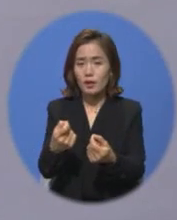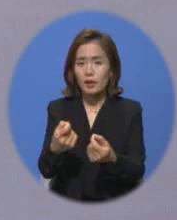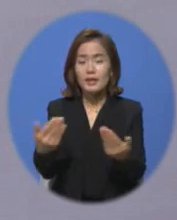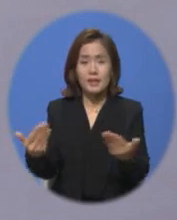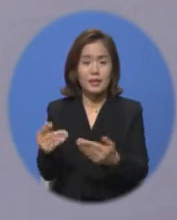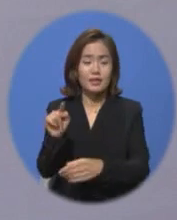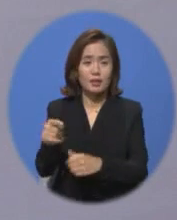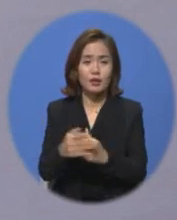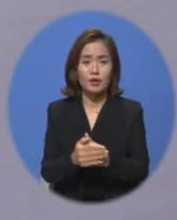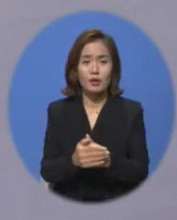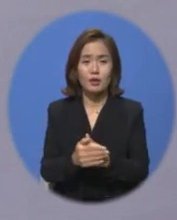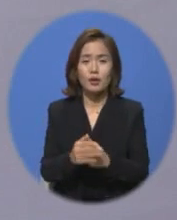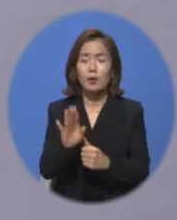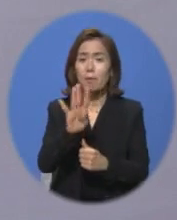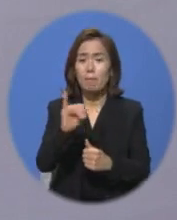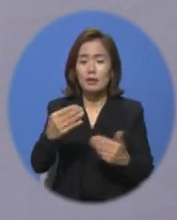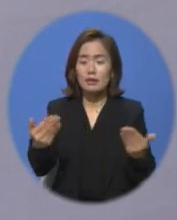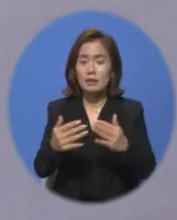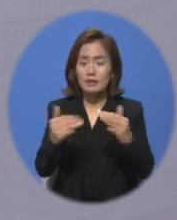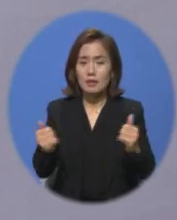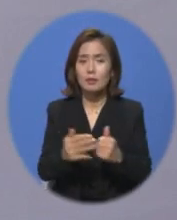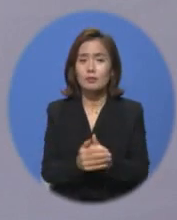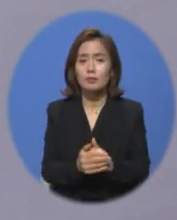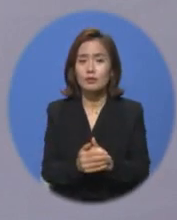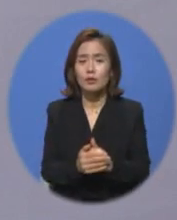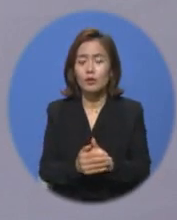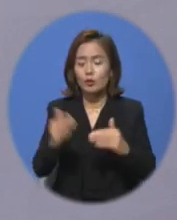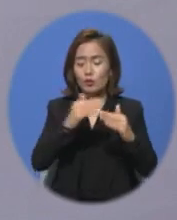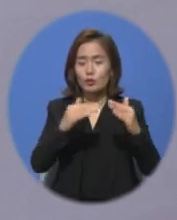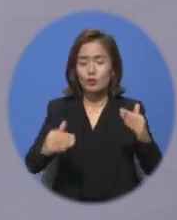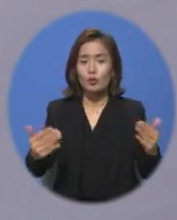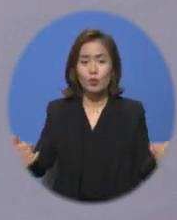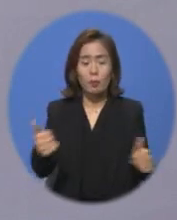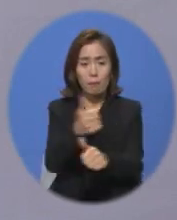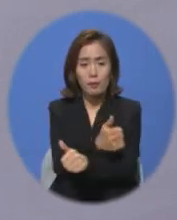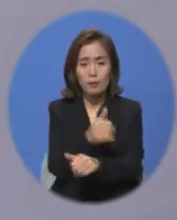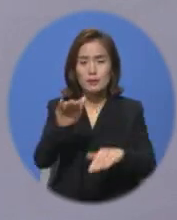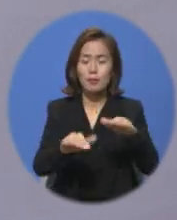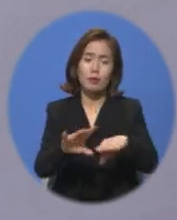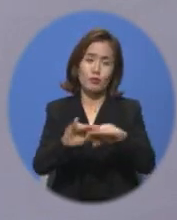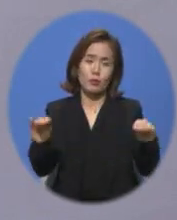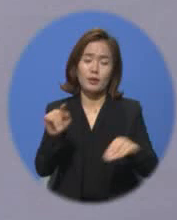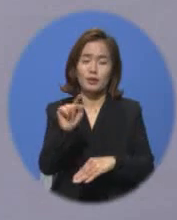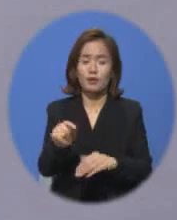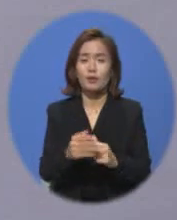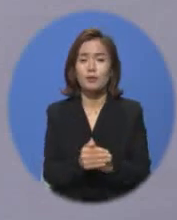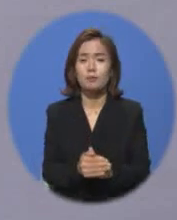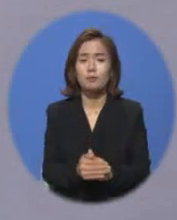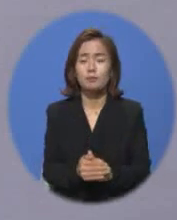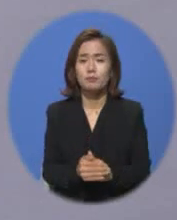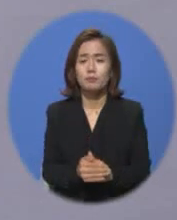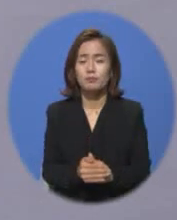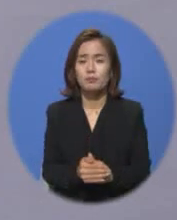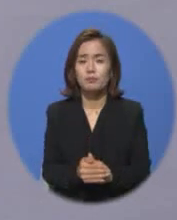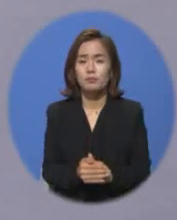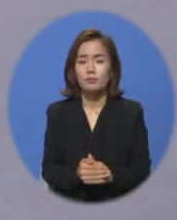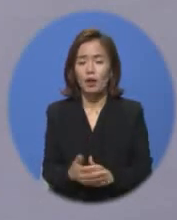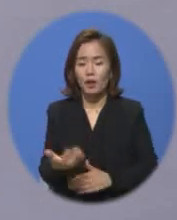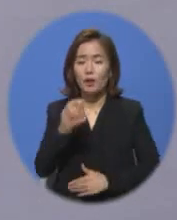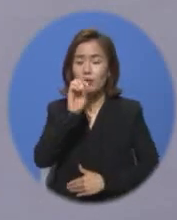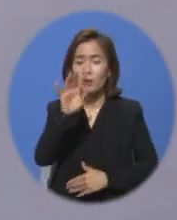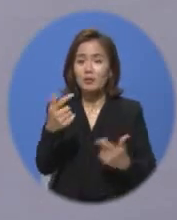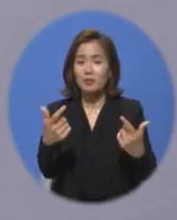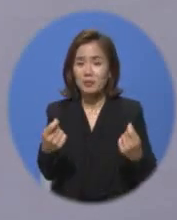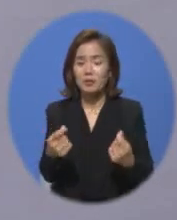동일임금입니다.이는 비정규직근로자를정규직으로전환하고 차별을해소하기위한것입니다.앞서 설명했으니이부분은생략